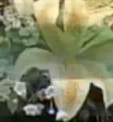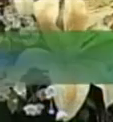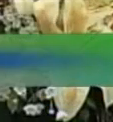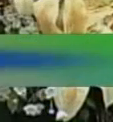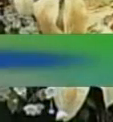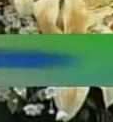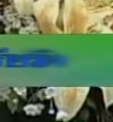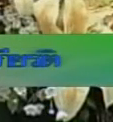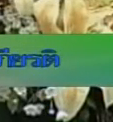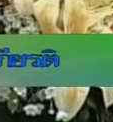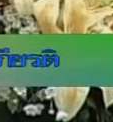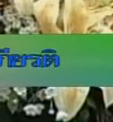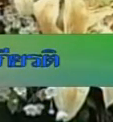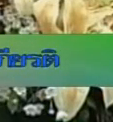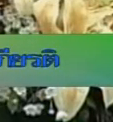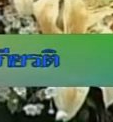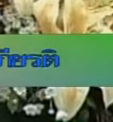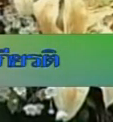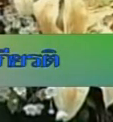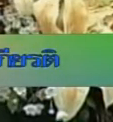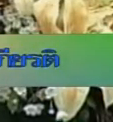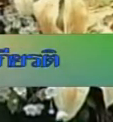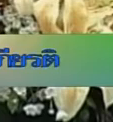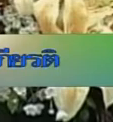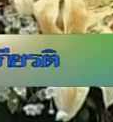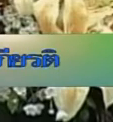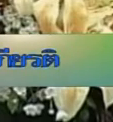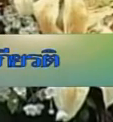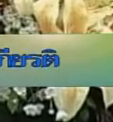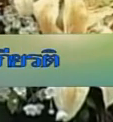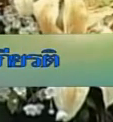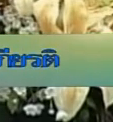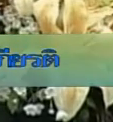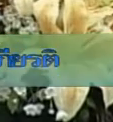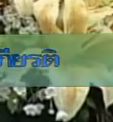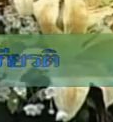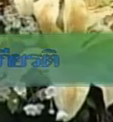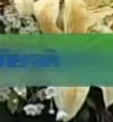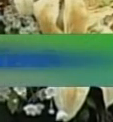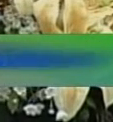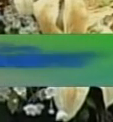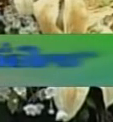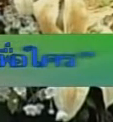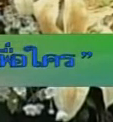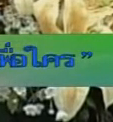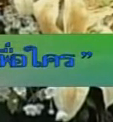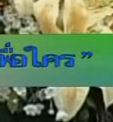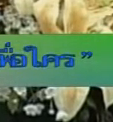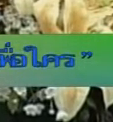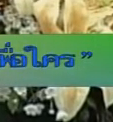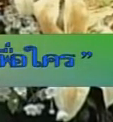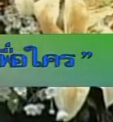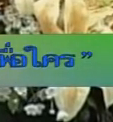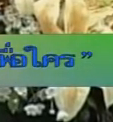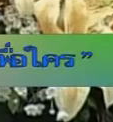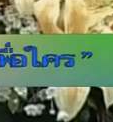อยู่ดีต้องมีคุณ คุณสองข้อคือคุณธรรมและคณฆ่าแต่ตายดีต้อง